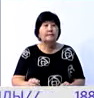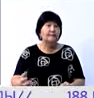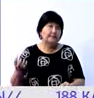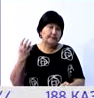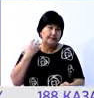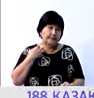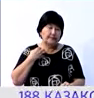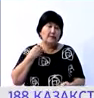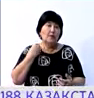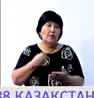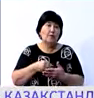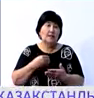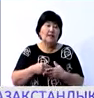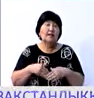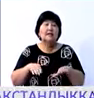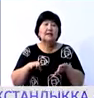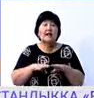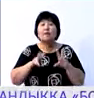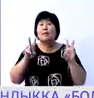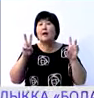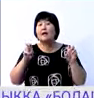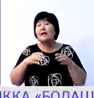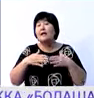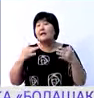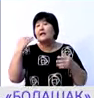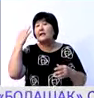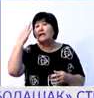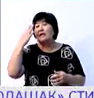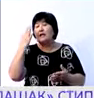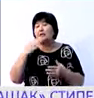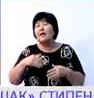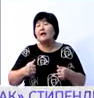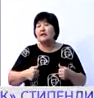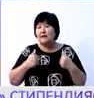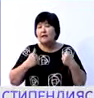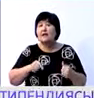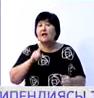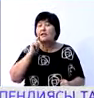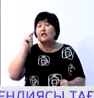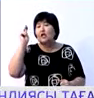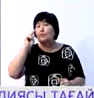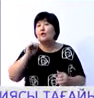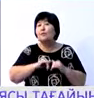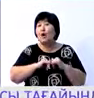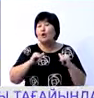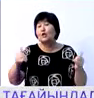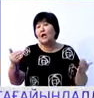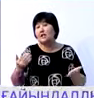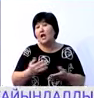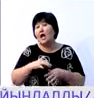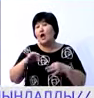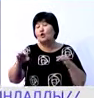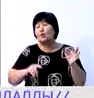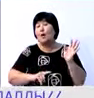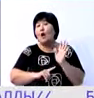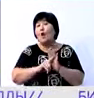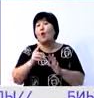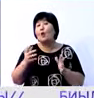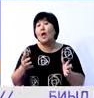Қызылорда бизнес хаб. Осындай атаумен тың идеясы бар кәсіпке ынталы жастардың білімін ұштайтын жаңа жоба қолға